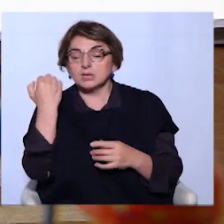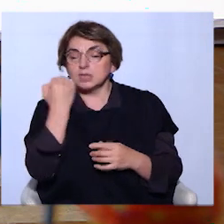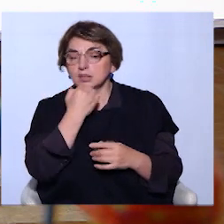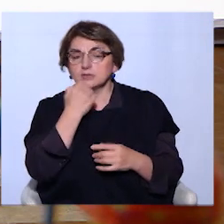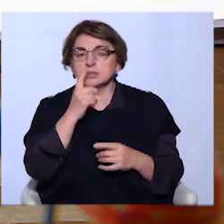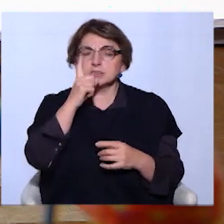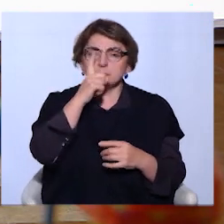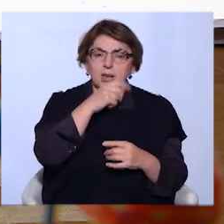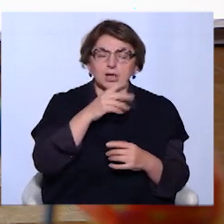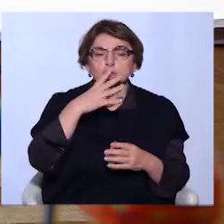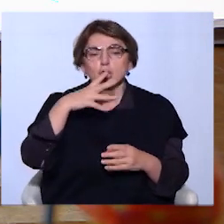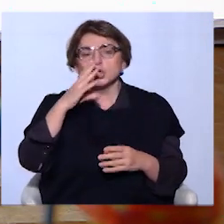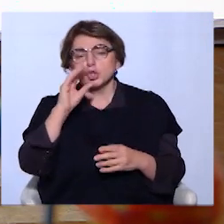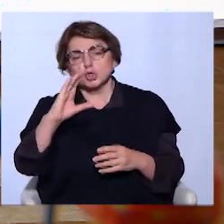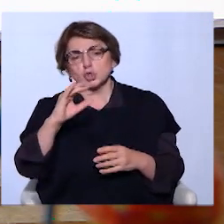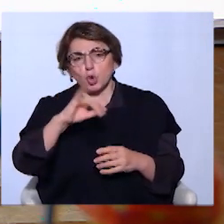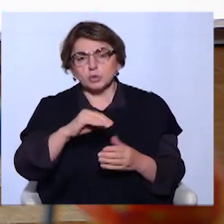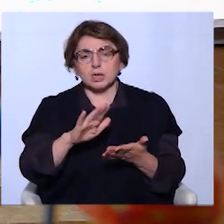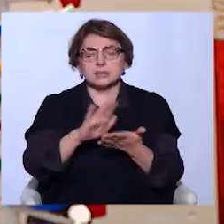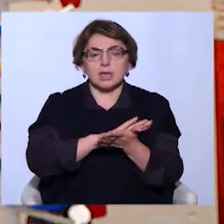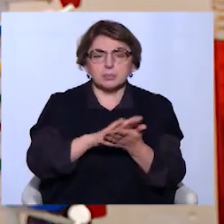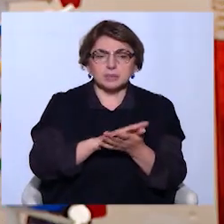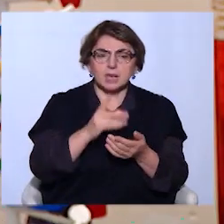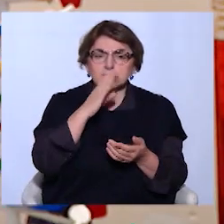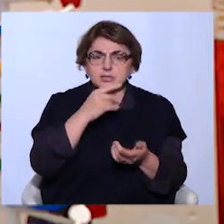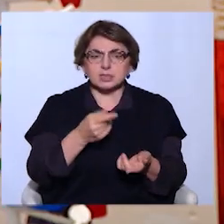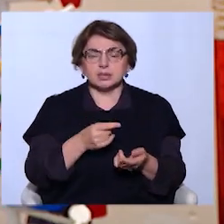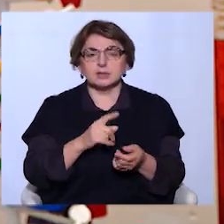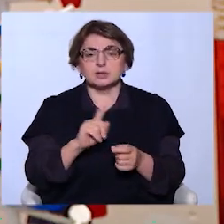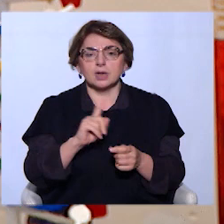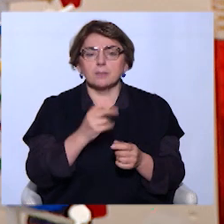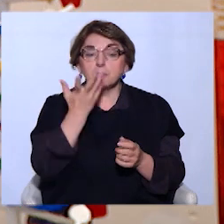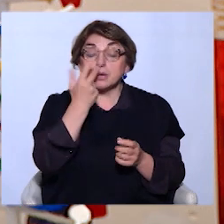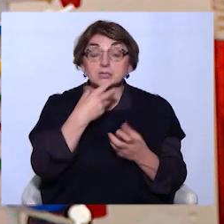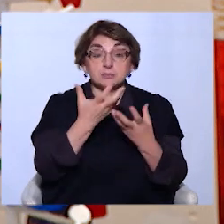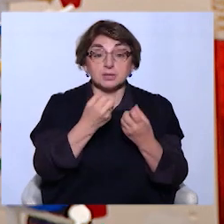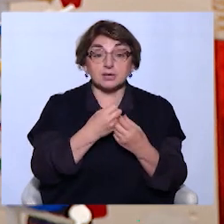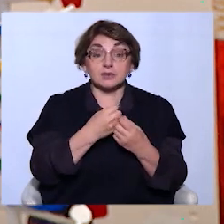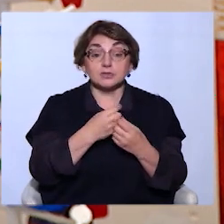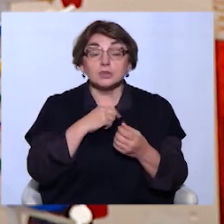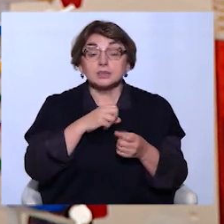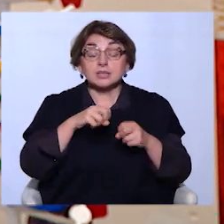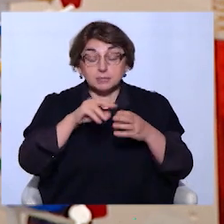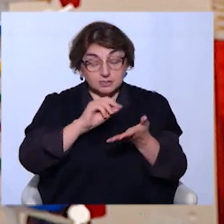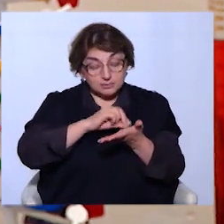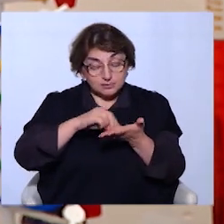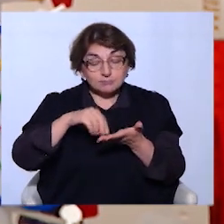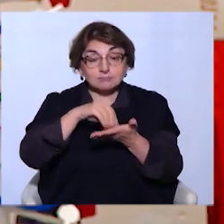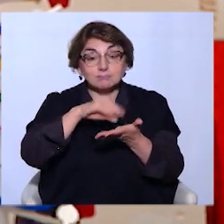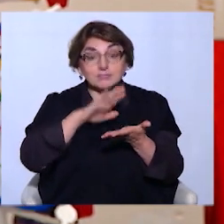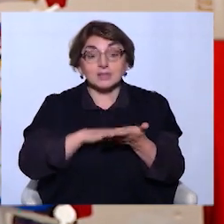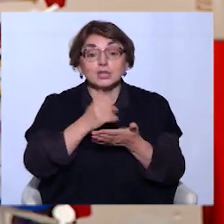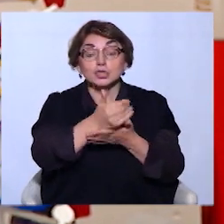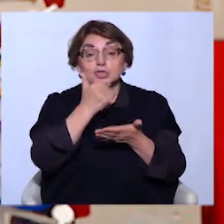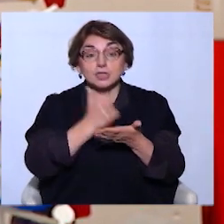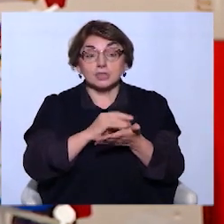ნივთიერებაც, მარისო და შეგიძლია საპნიანი წყალიც დავტესტოთ რა ფერს მიიღებს და მოვინიშნოთ შედეგები